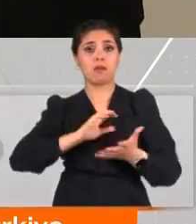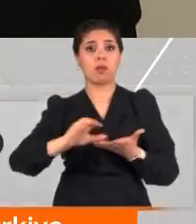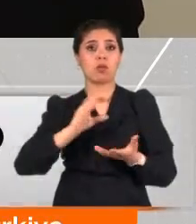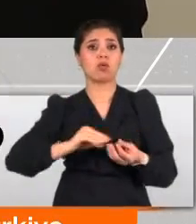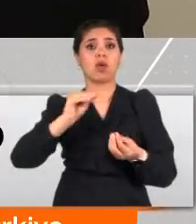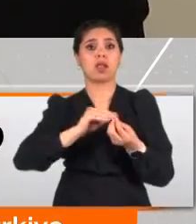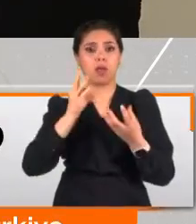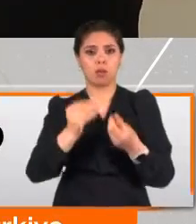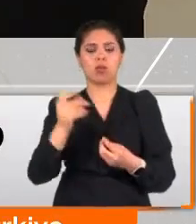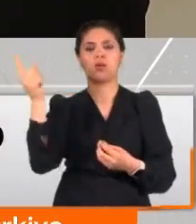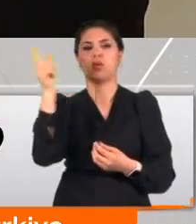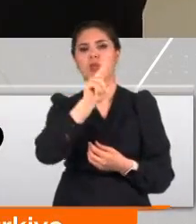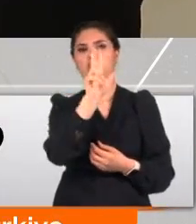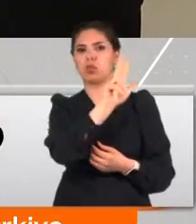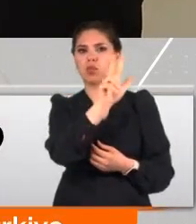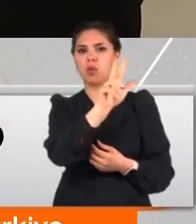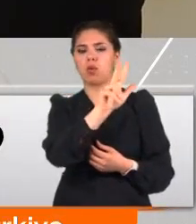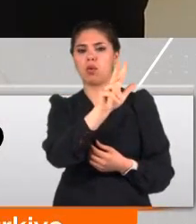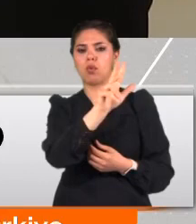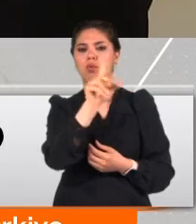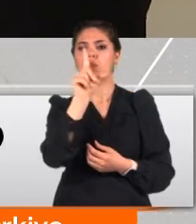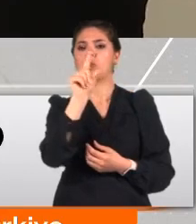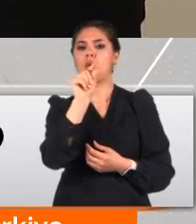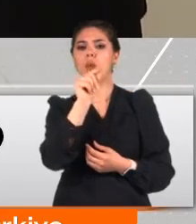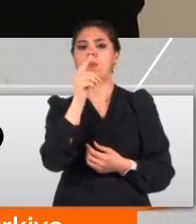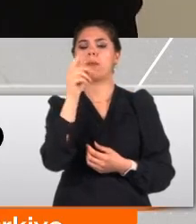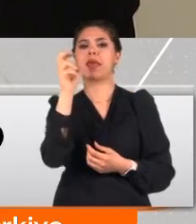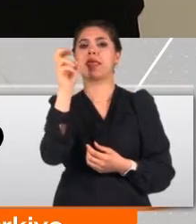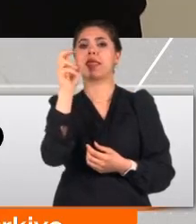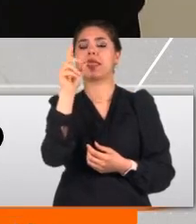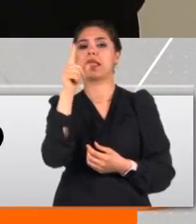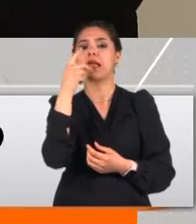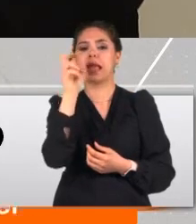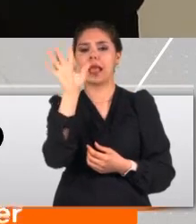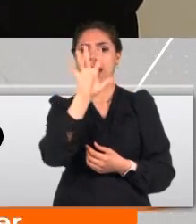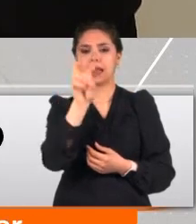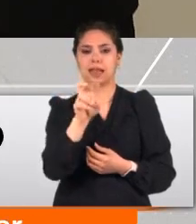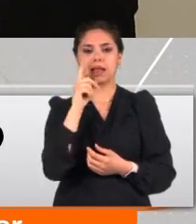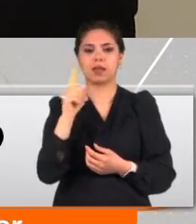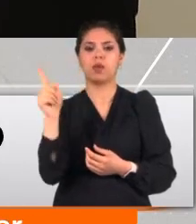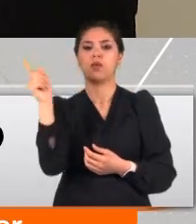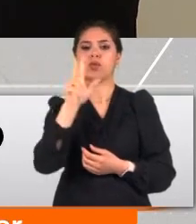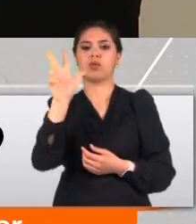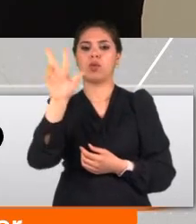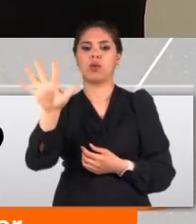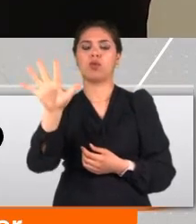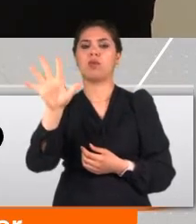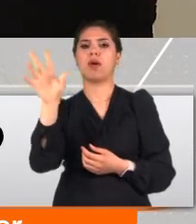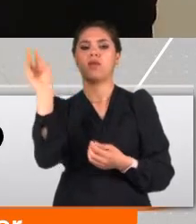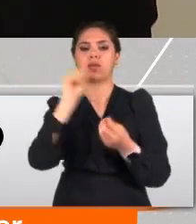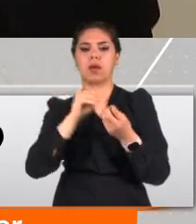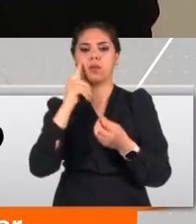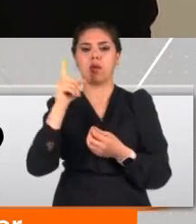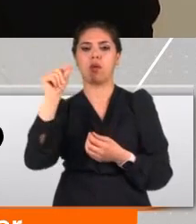eklenirse %30'la maaş 11.058'e, %35 zam oranıyla maaş